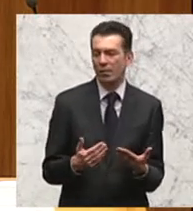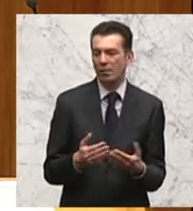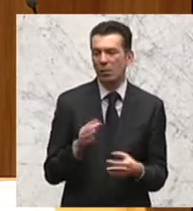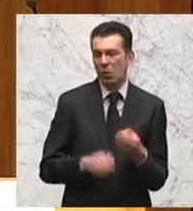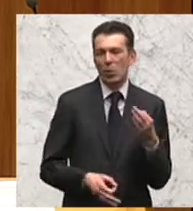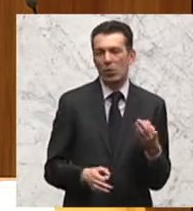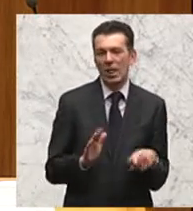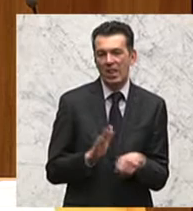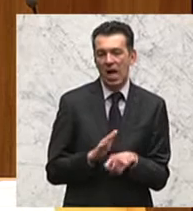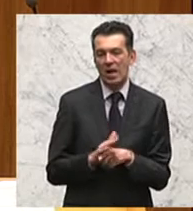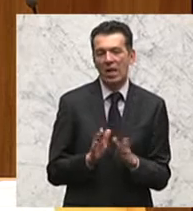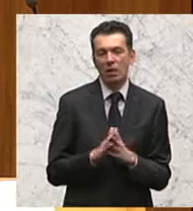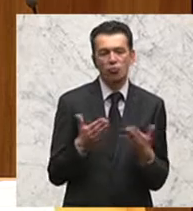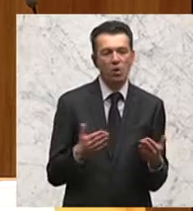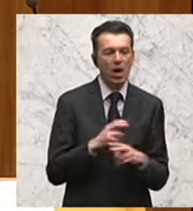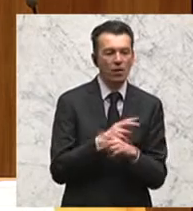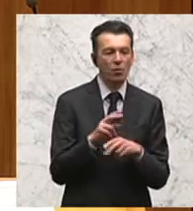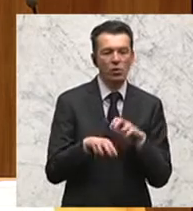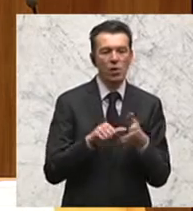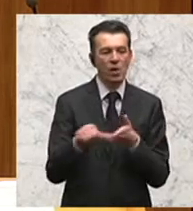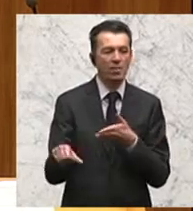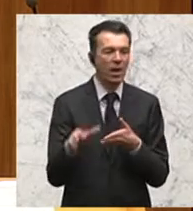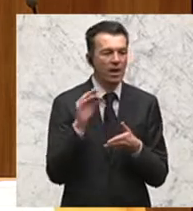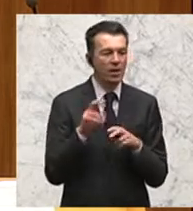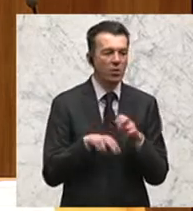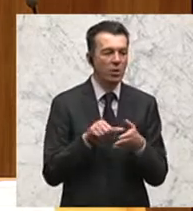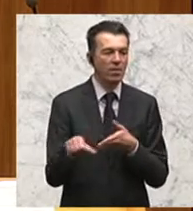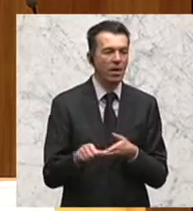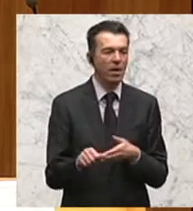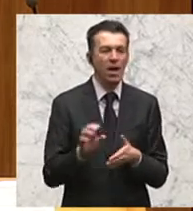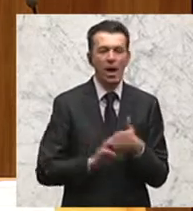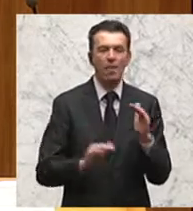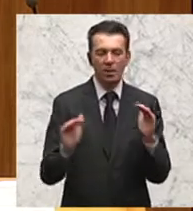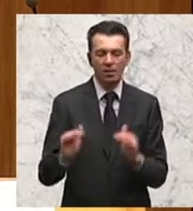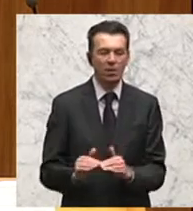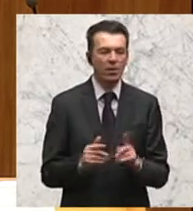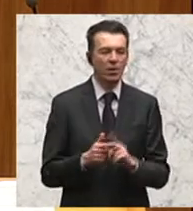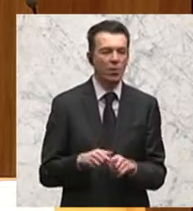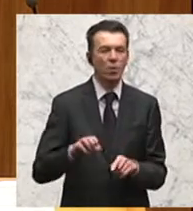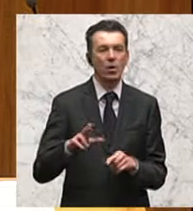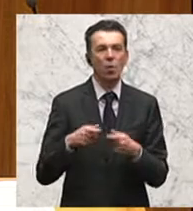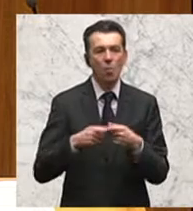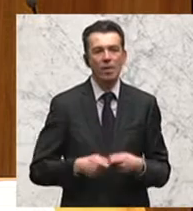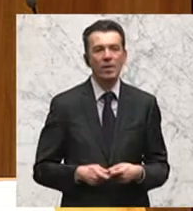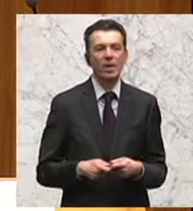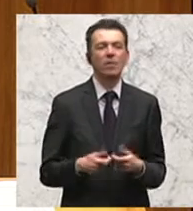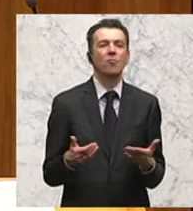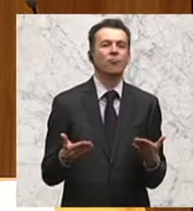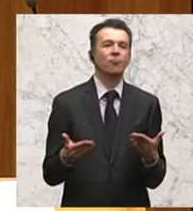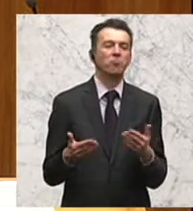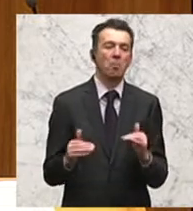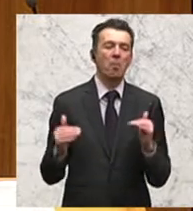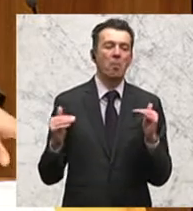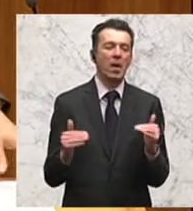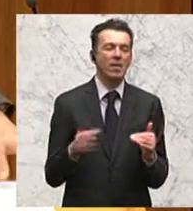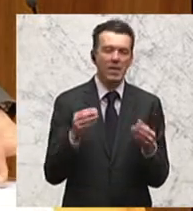Nachteil zum Schaden der österreichischen Steuerzahlerinnen und Steuerzahler. Die Rabatte sind gesenkt und der EU-Mitgliedsbeitrag ist gestiegen. Sehr geehrte Damen und